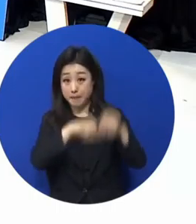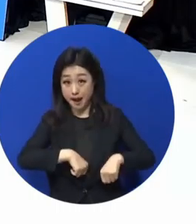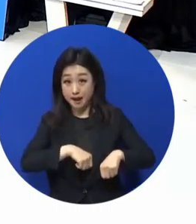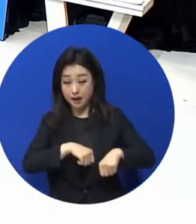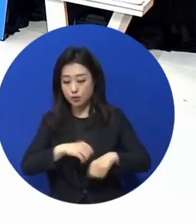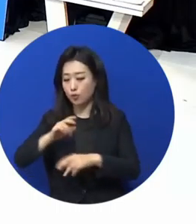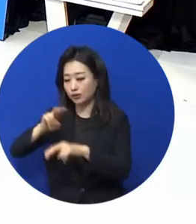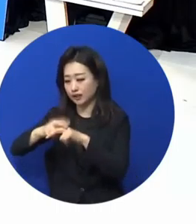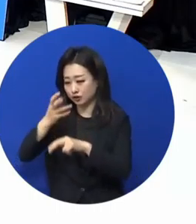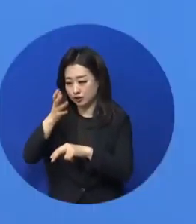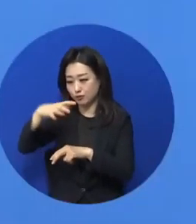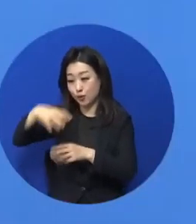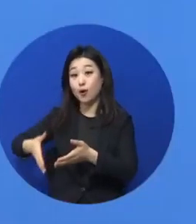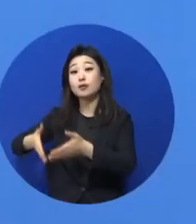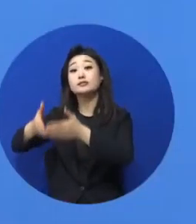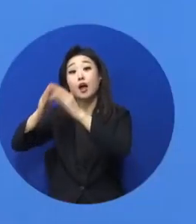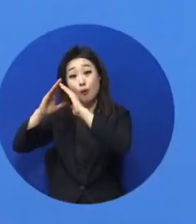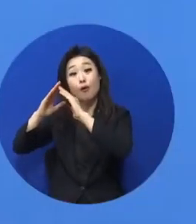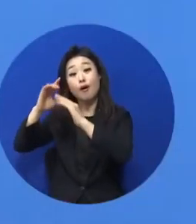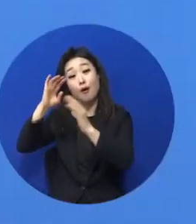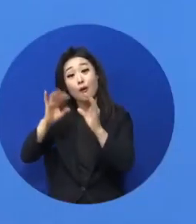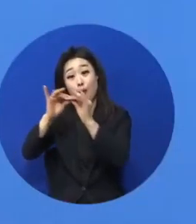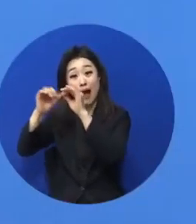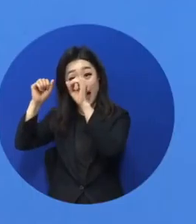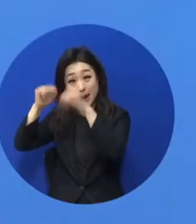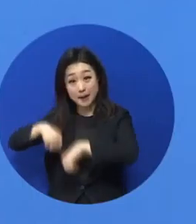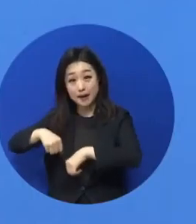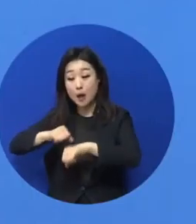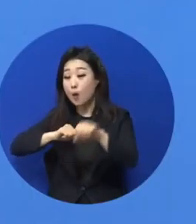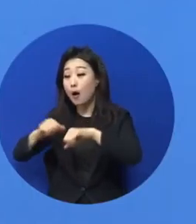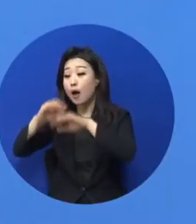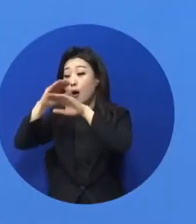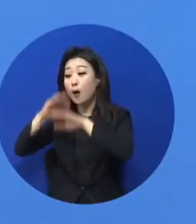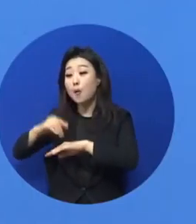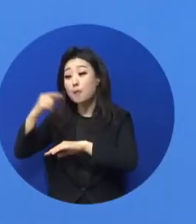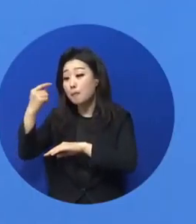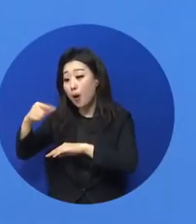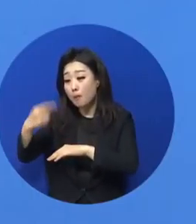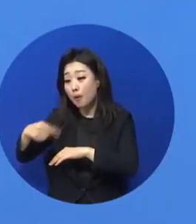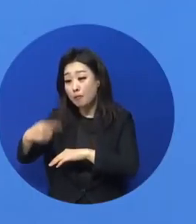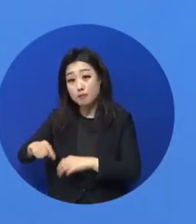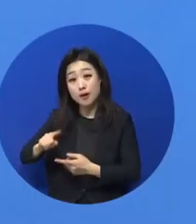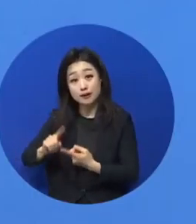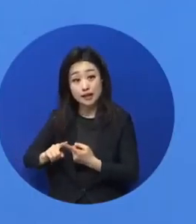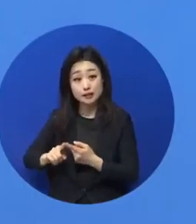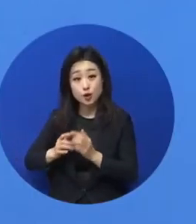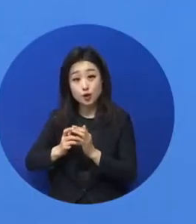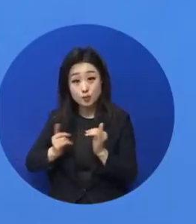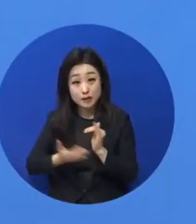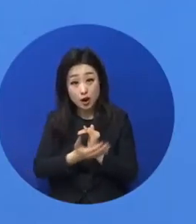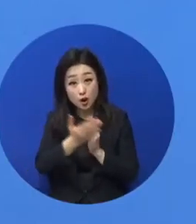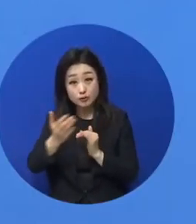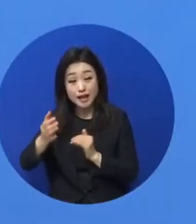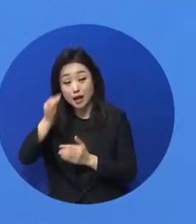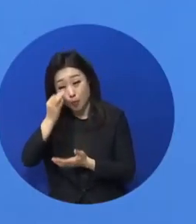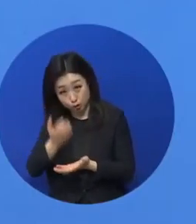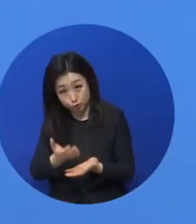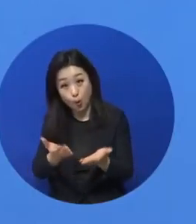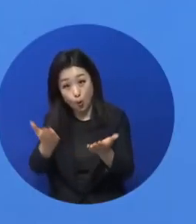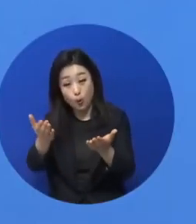했기 때문에 어떤 역할을 하느냐 그게 핵심적인 내용 같습니다. 그거를 하나하나를 국민들께 제대로